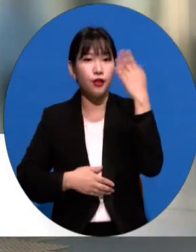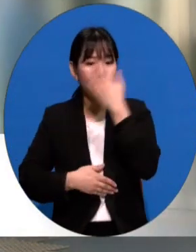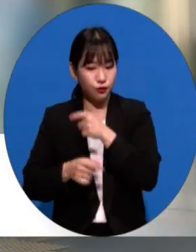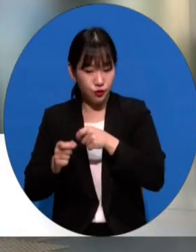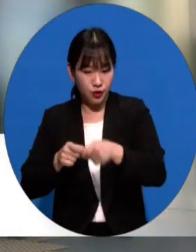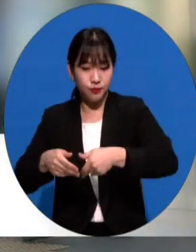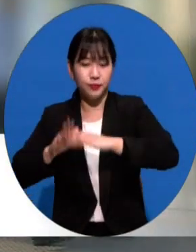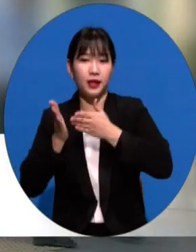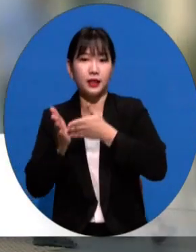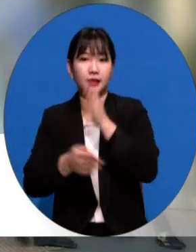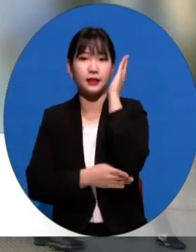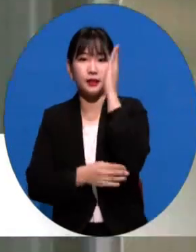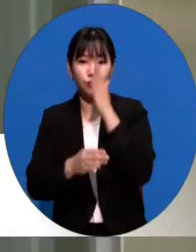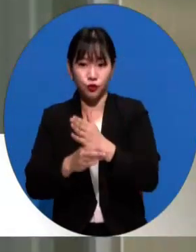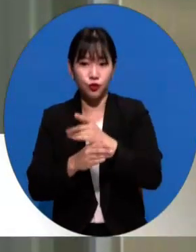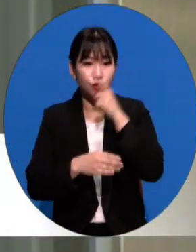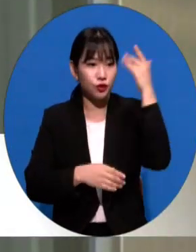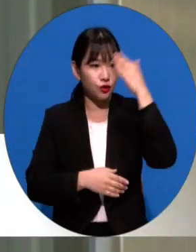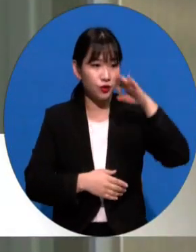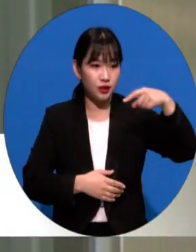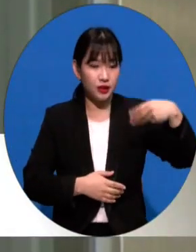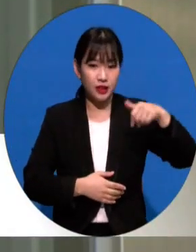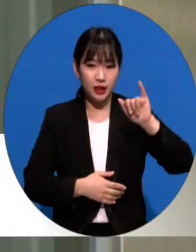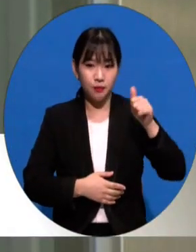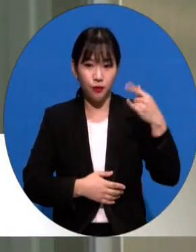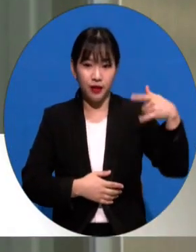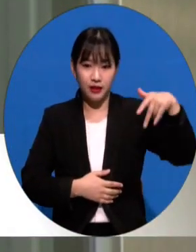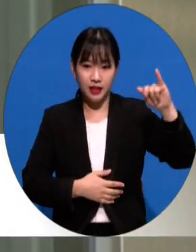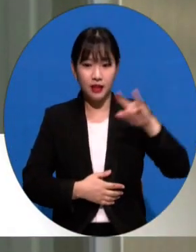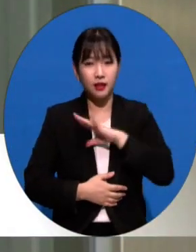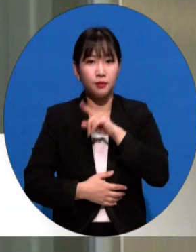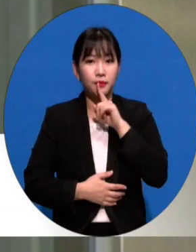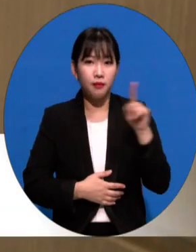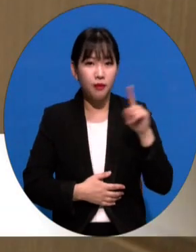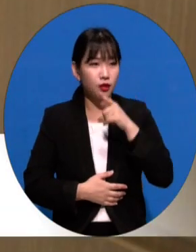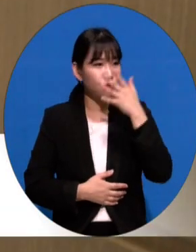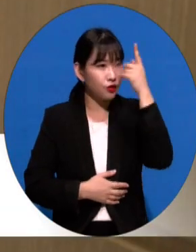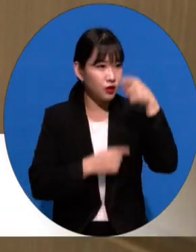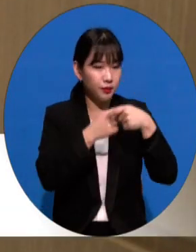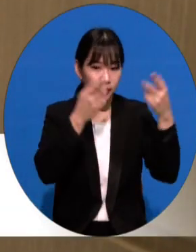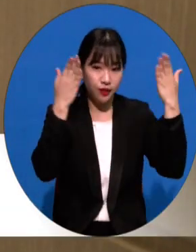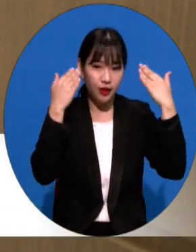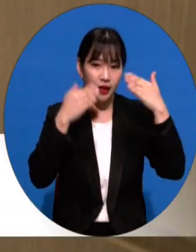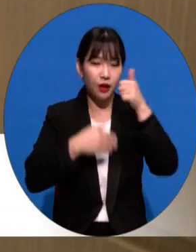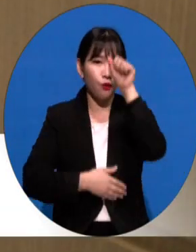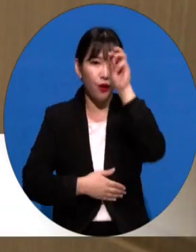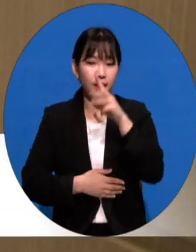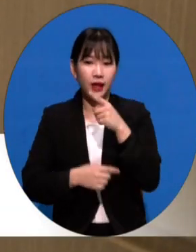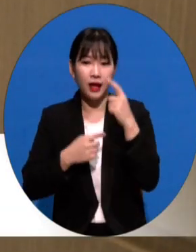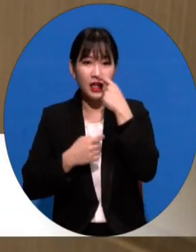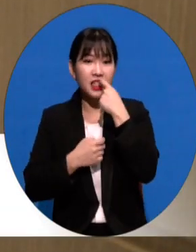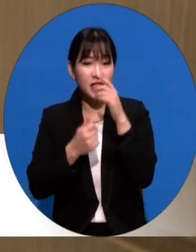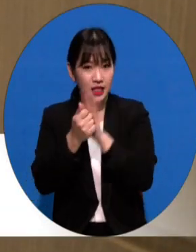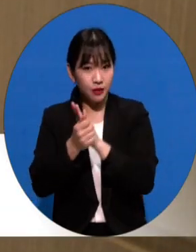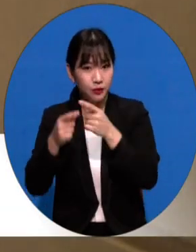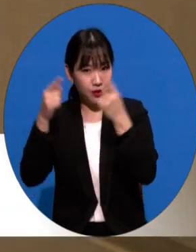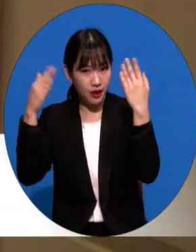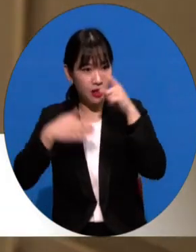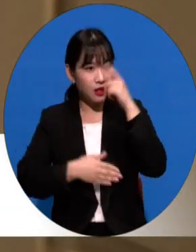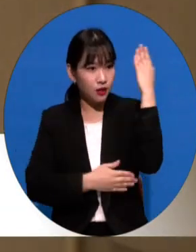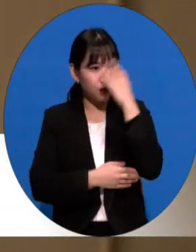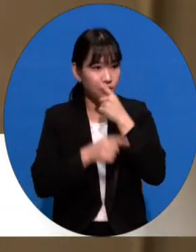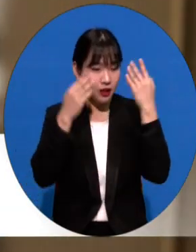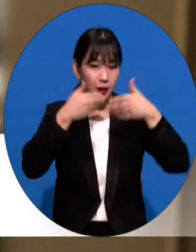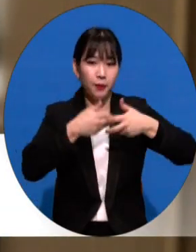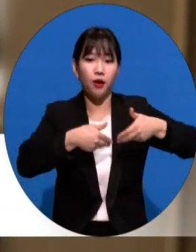분원 설치를 주장하고 있고 여수을 김혜재 의원은 순천 의과대 광양 간호대 여수 대학병원 설치론을